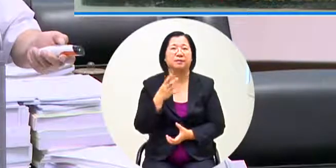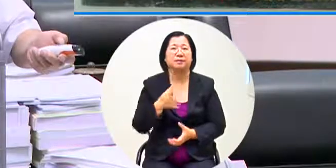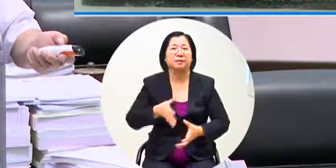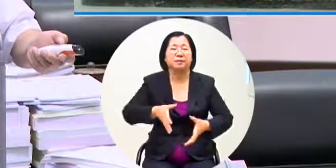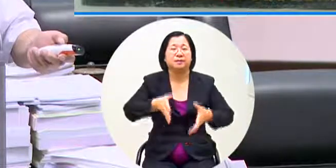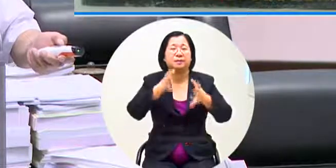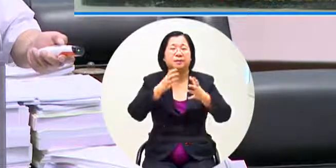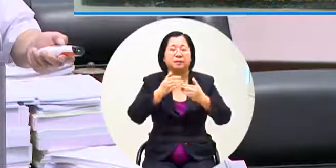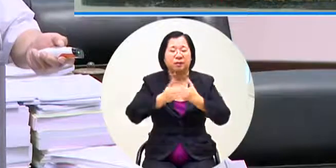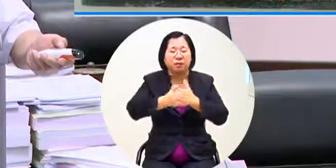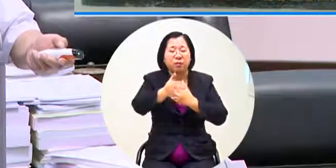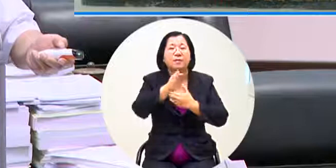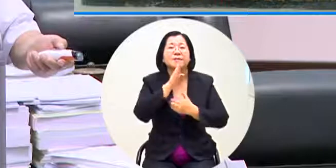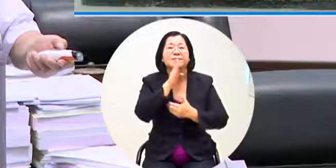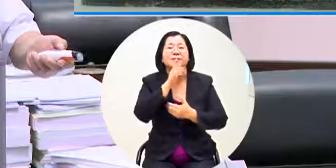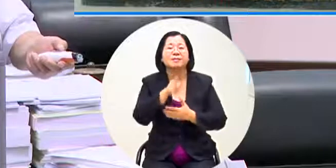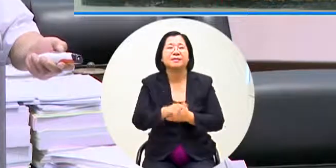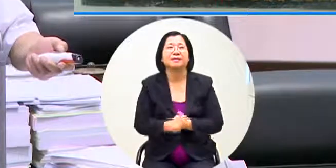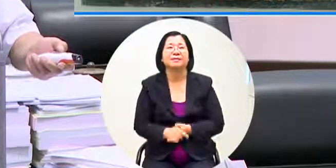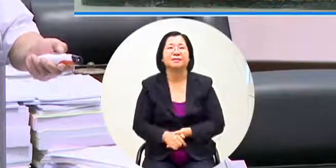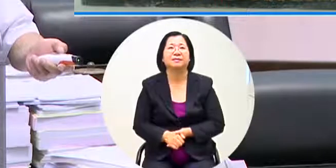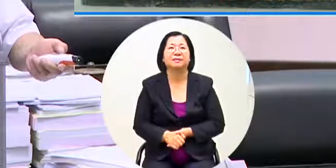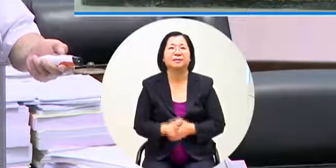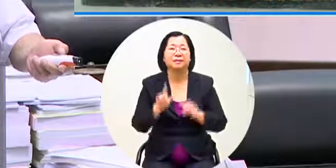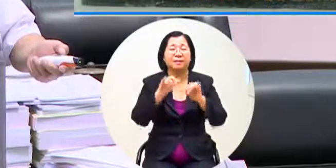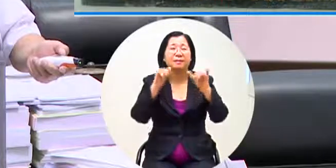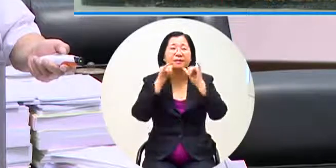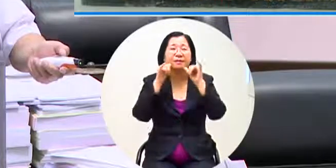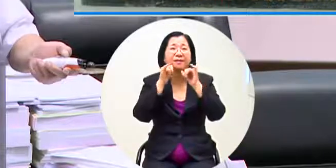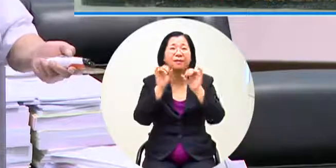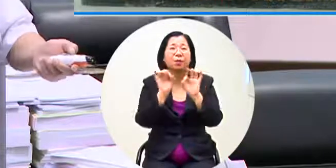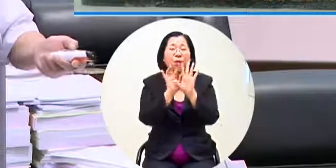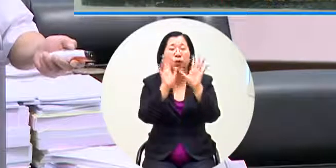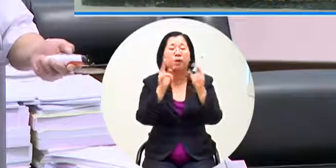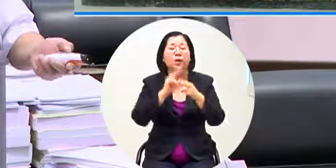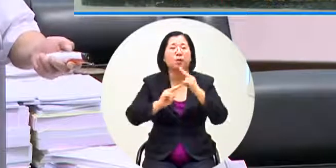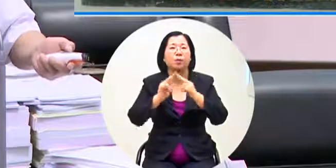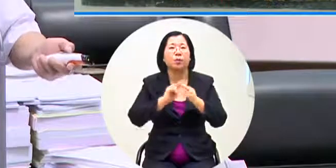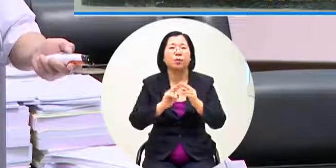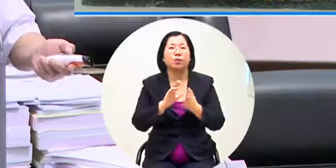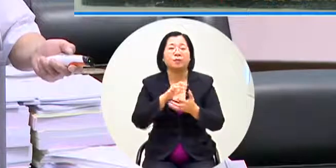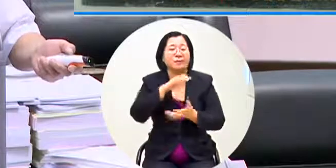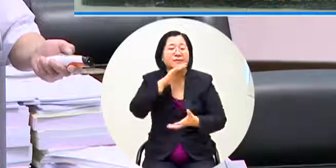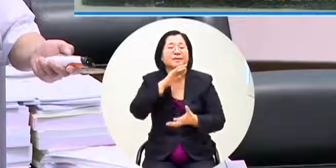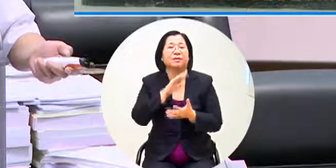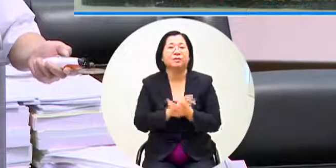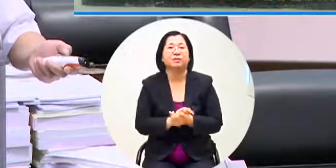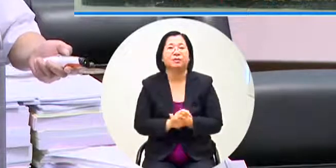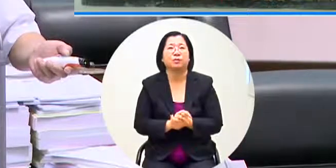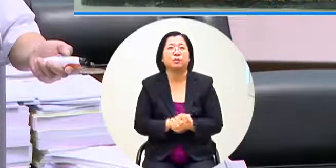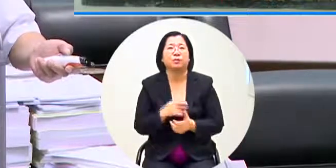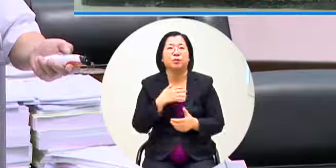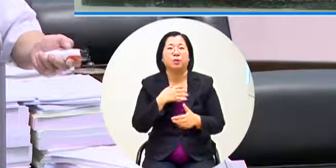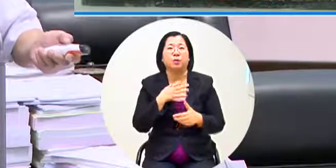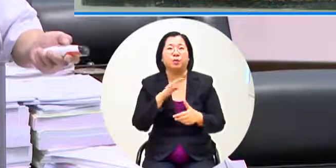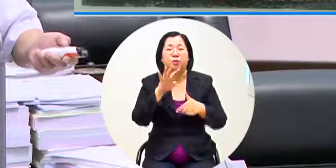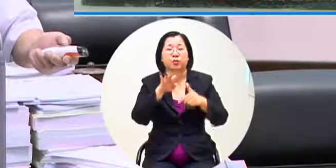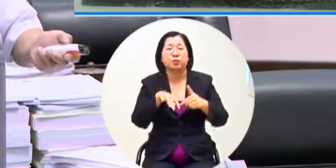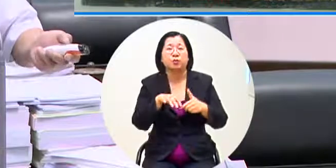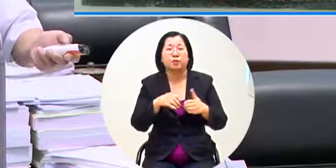寮乡光武社区长寿俱乐部落成纪念吼，啊，伊的这个